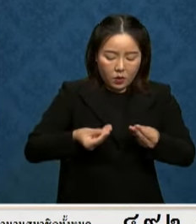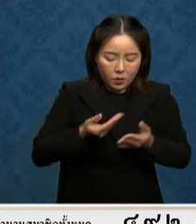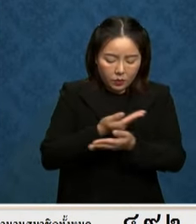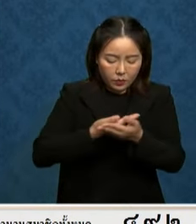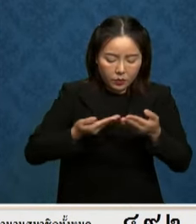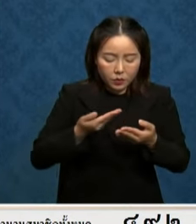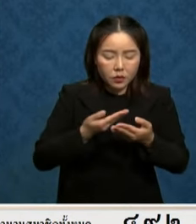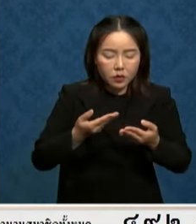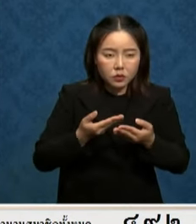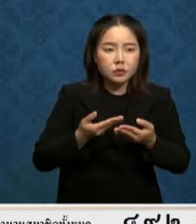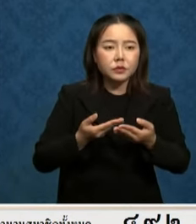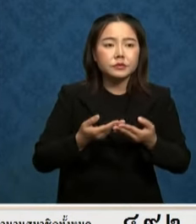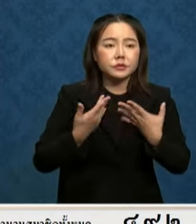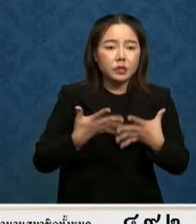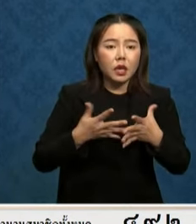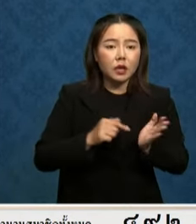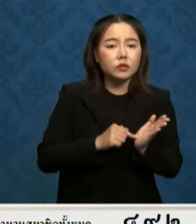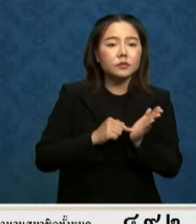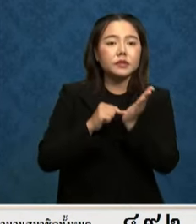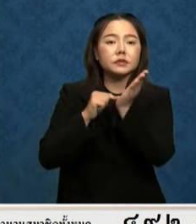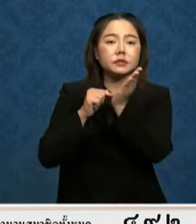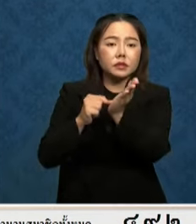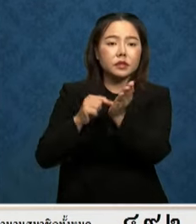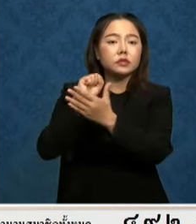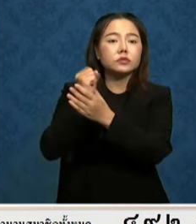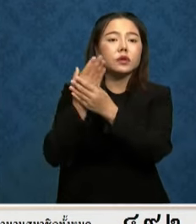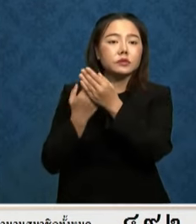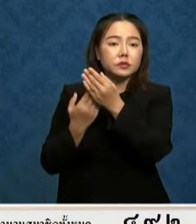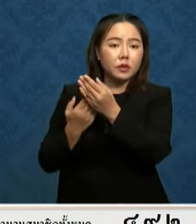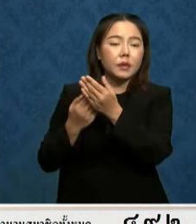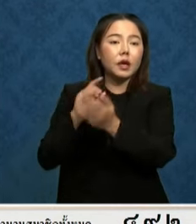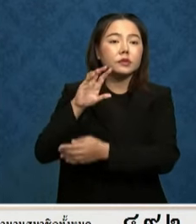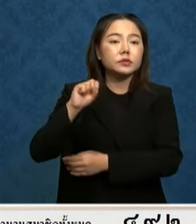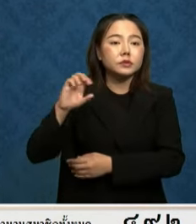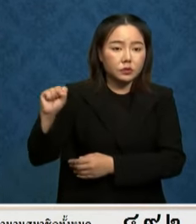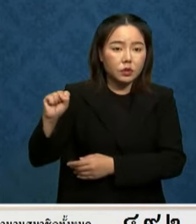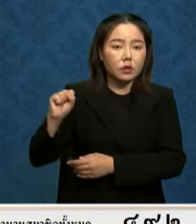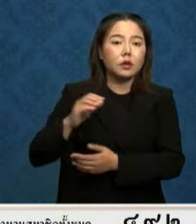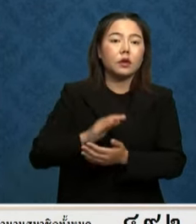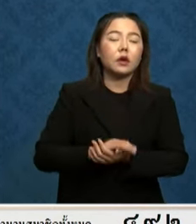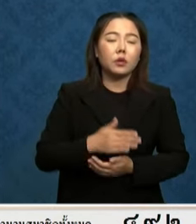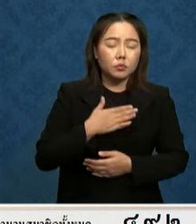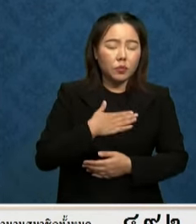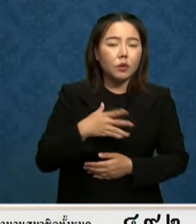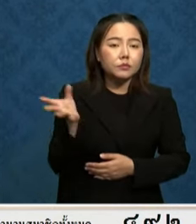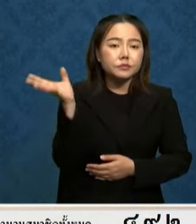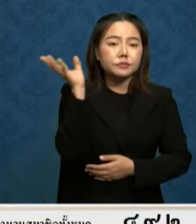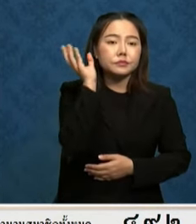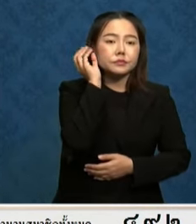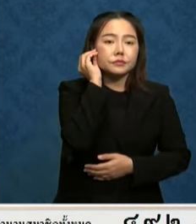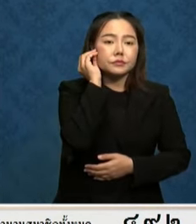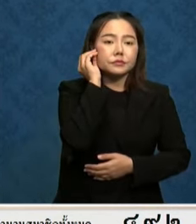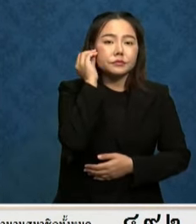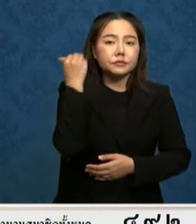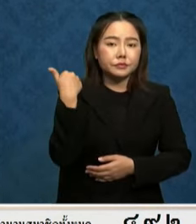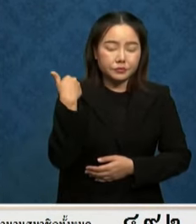พารกิจที่จำเป็นใทการเมืองดังนั้น การรคามเห็น ไหนหน เร